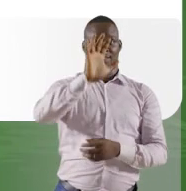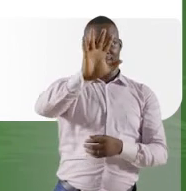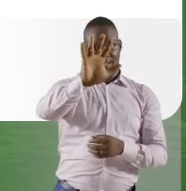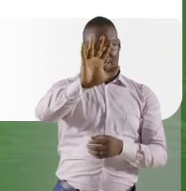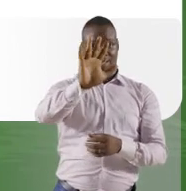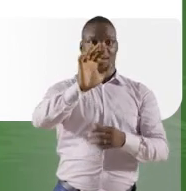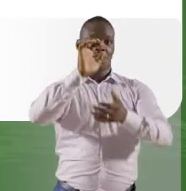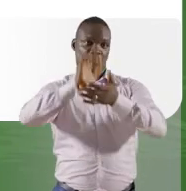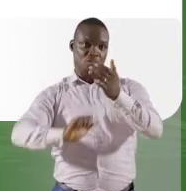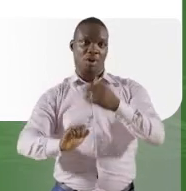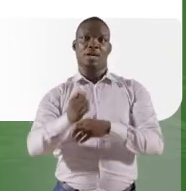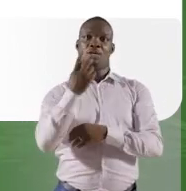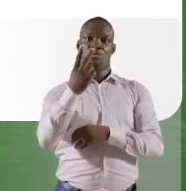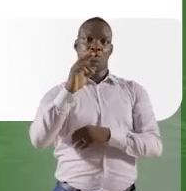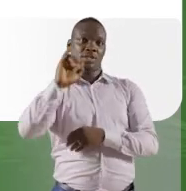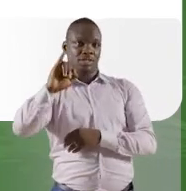5 moins 2I,